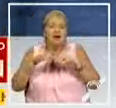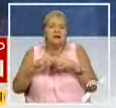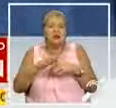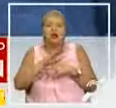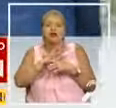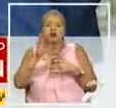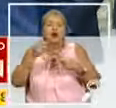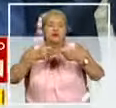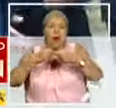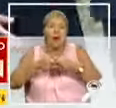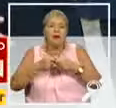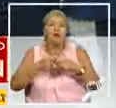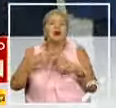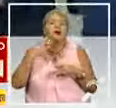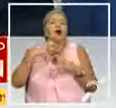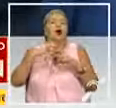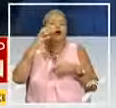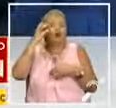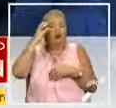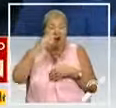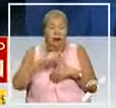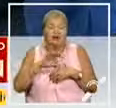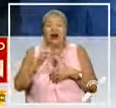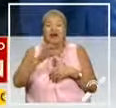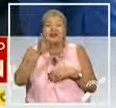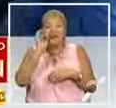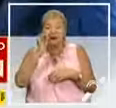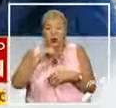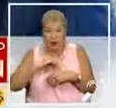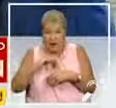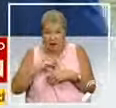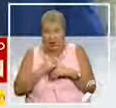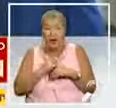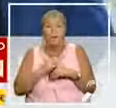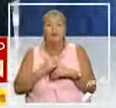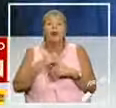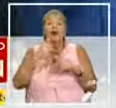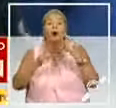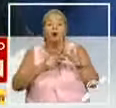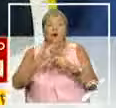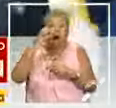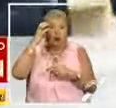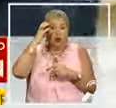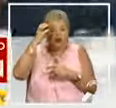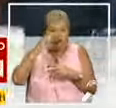componență a guvernului. Dar ce este sigur este că viitorul guvern